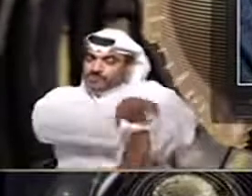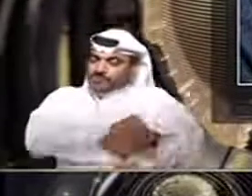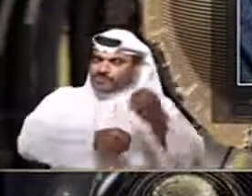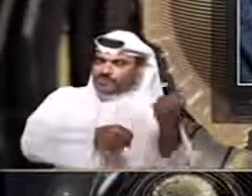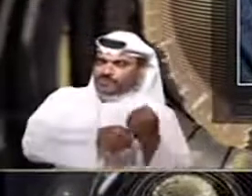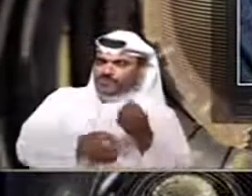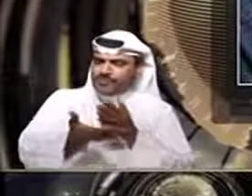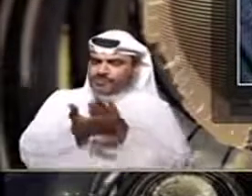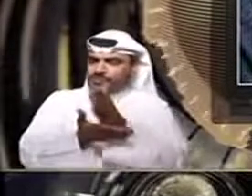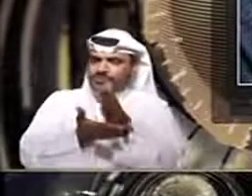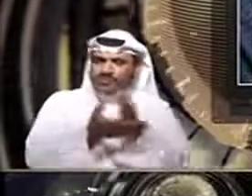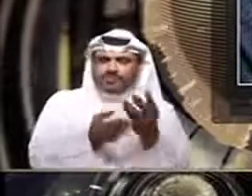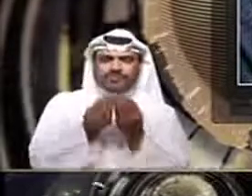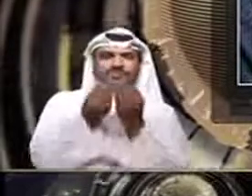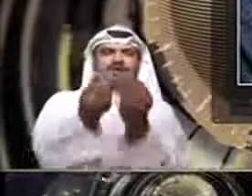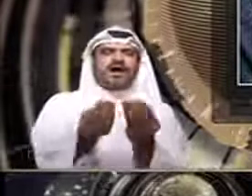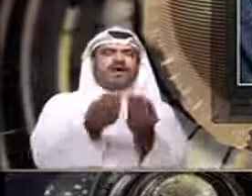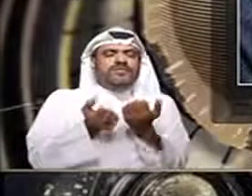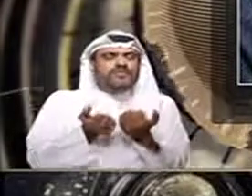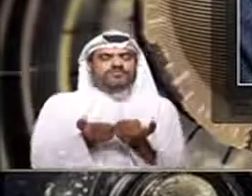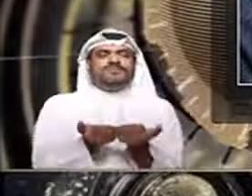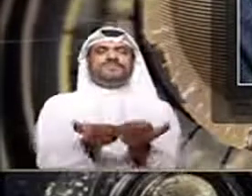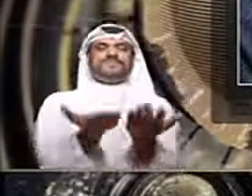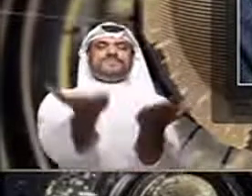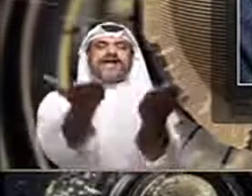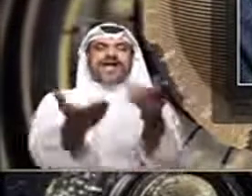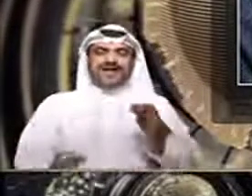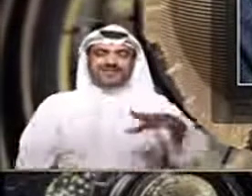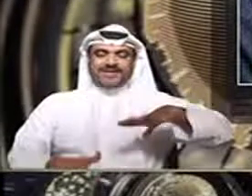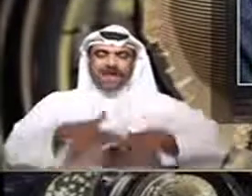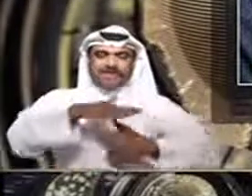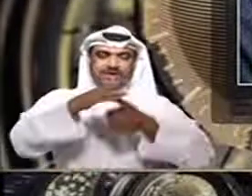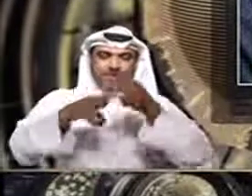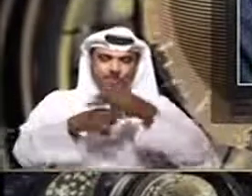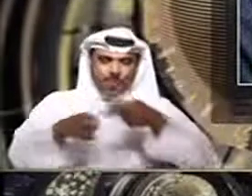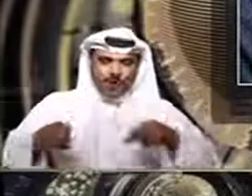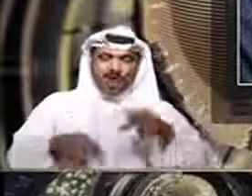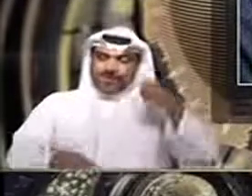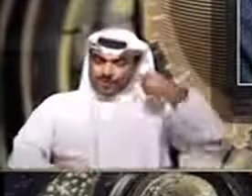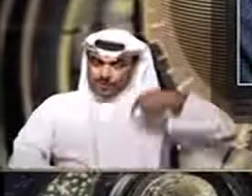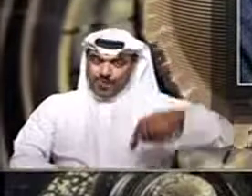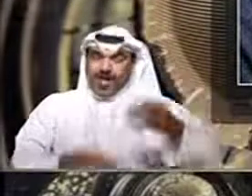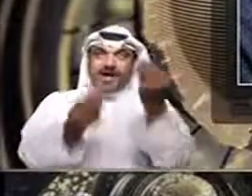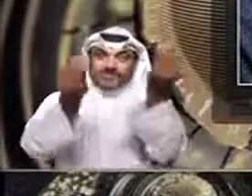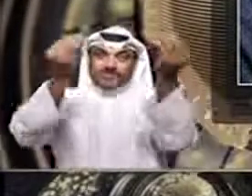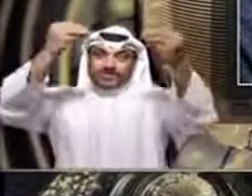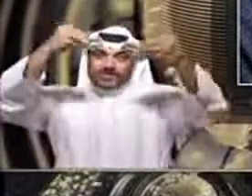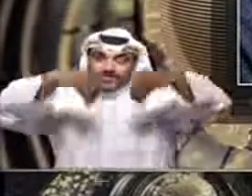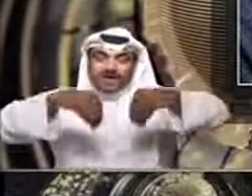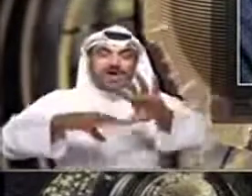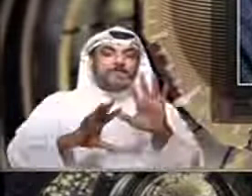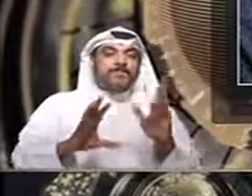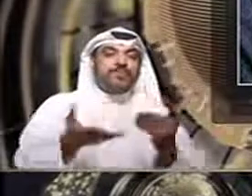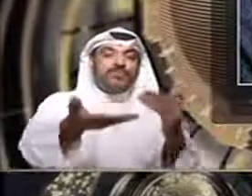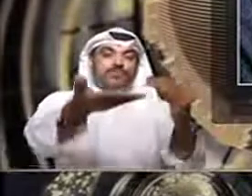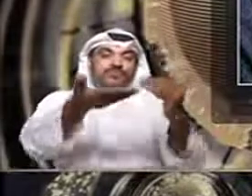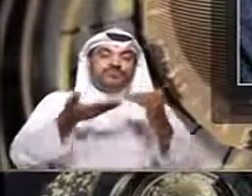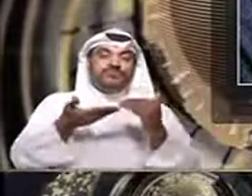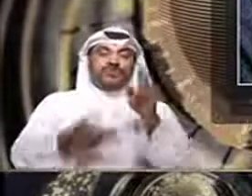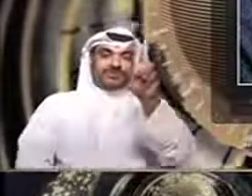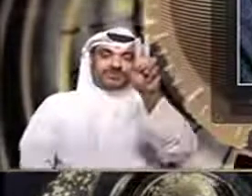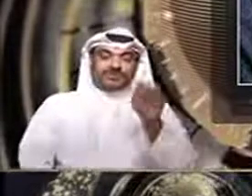مضنية وإسهامات وعطاء بلا حدود من قبل سموكم، فما كان الجزاء الأوفى من المجتمع الدولي إلا أن